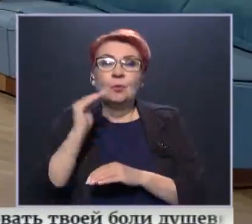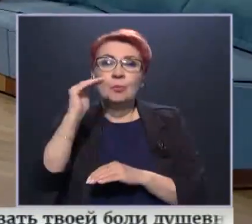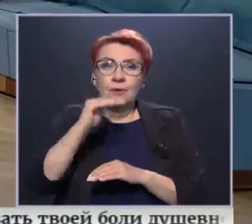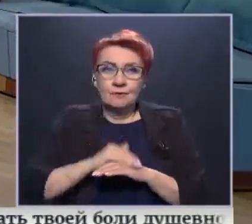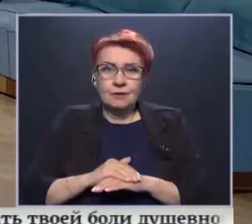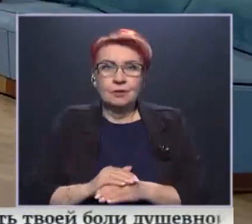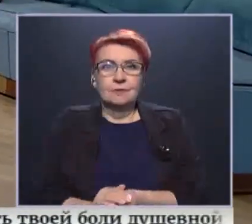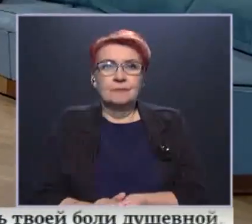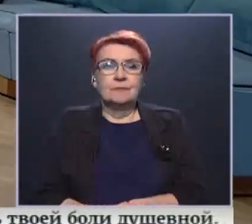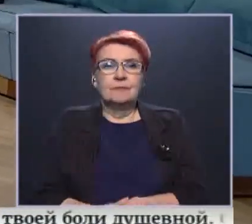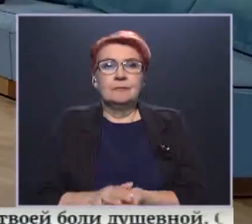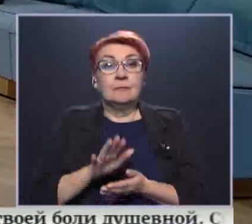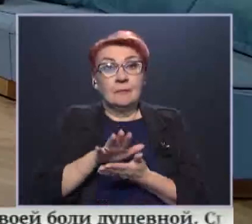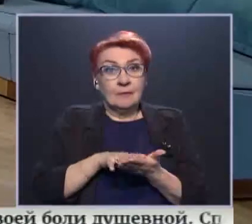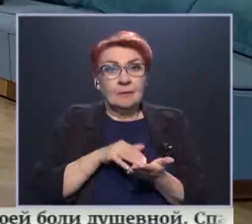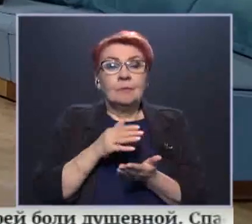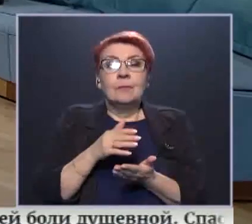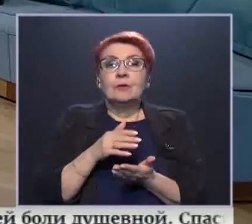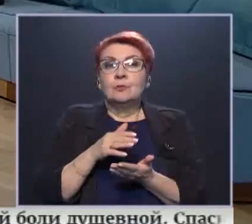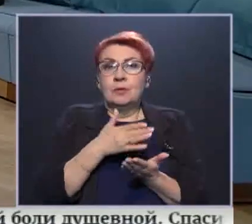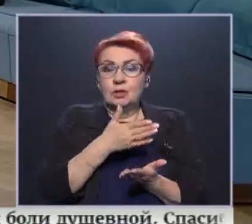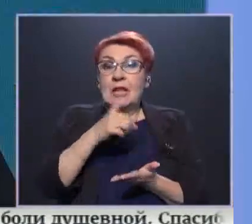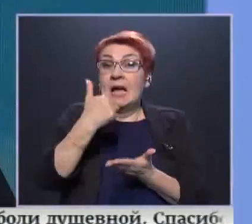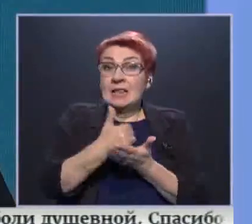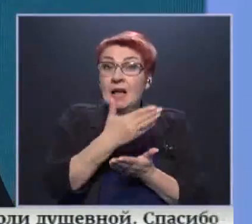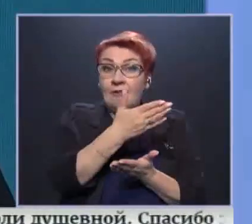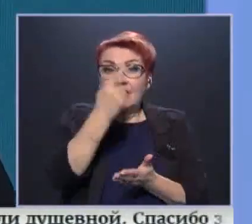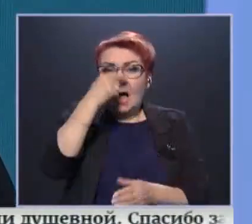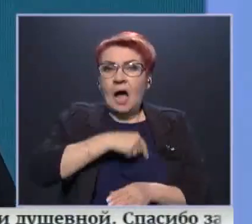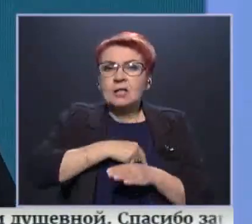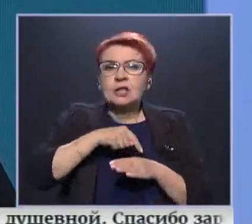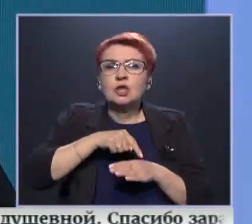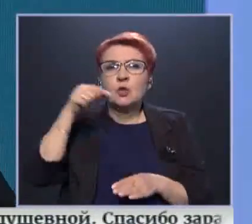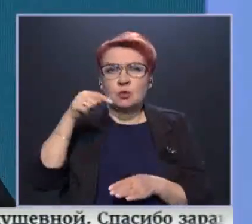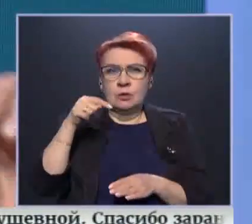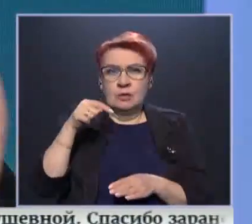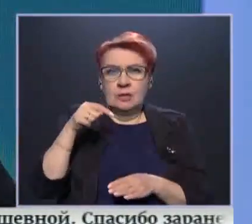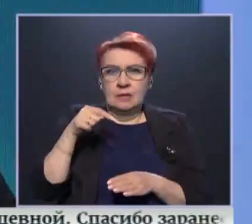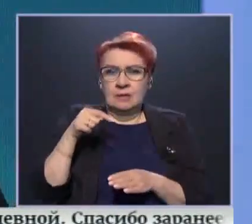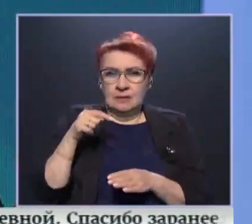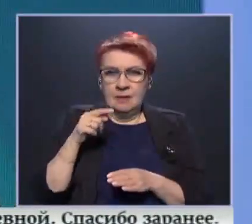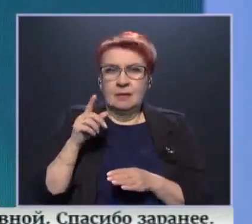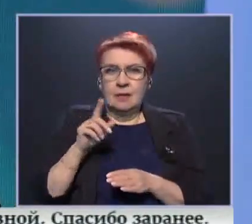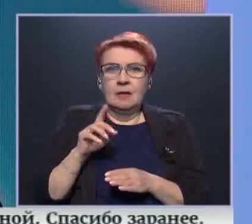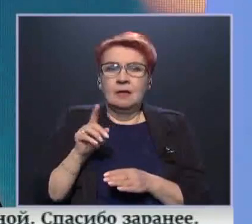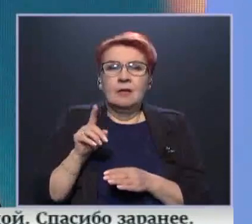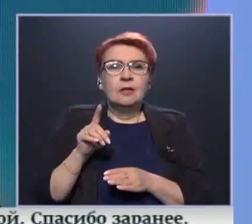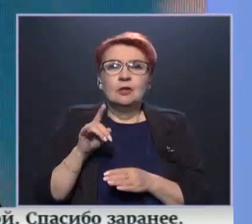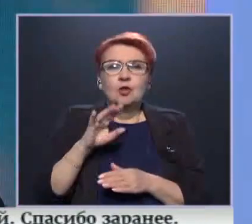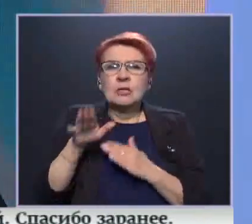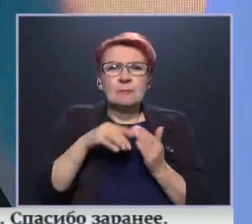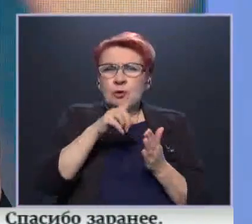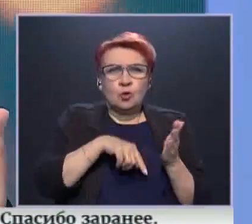Скажите, прошу прощения. Главное, чтобы это был осознанный выбор. Быть верующим человеком. Креститься не из суеверных соображений,